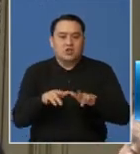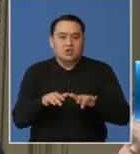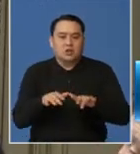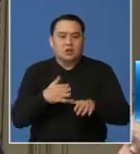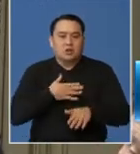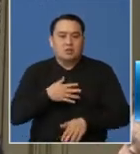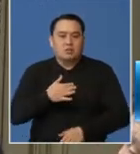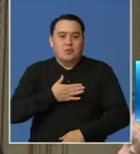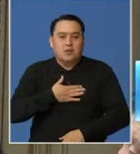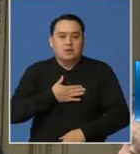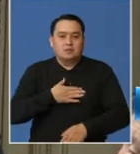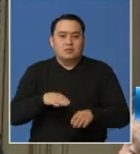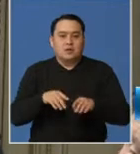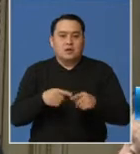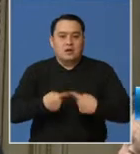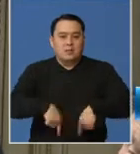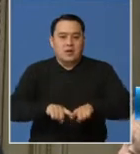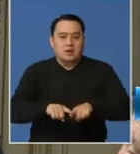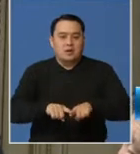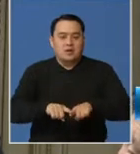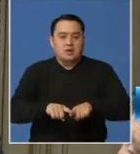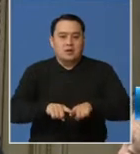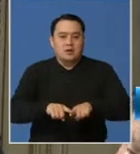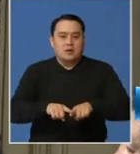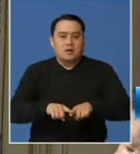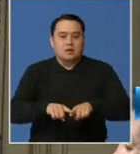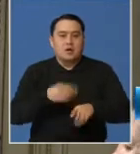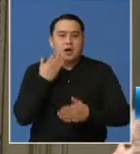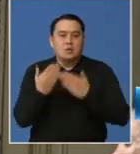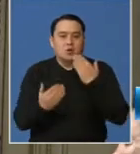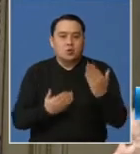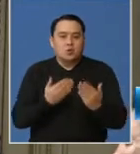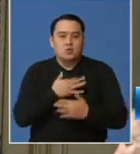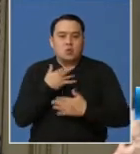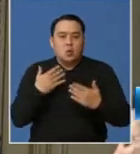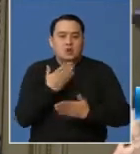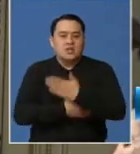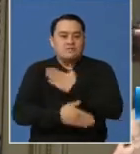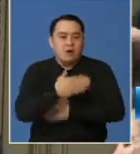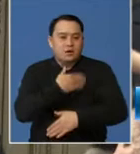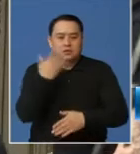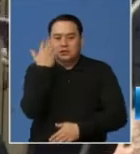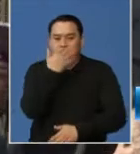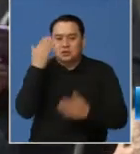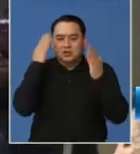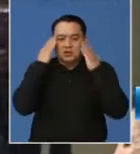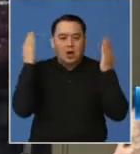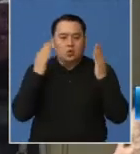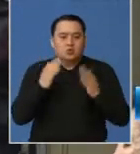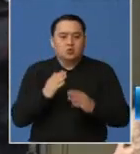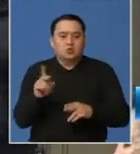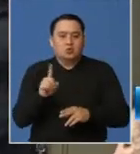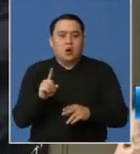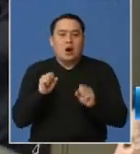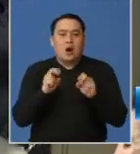Но по нашим данным, по анкетированиям, оказывается, многие инвалиды по зрению не знают,